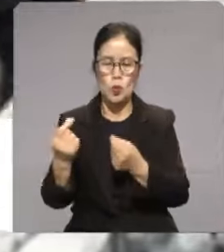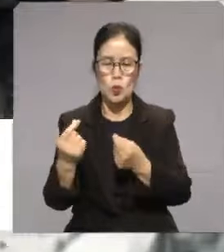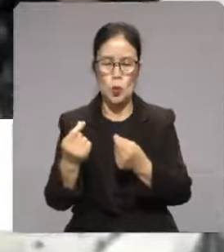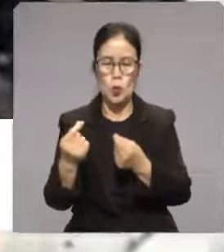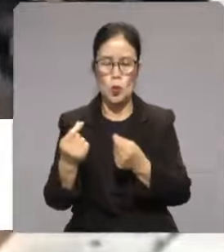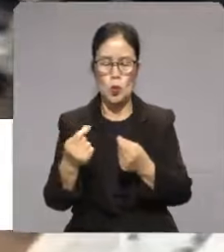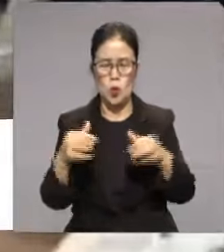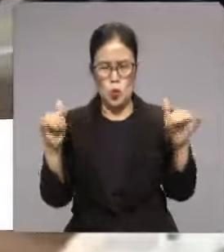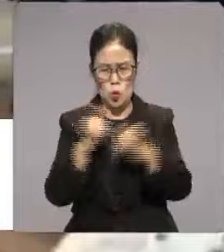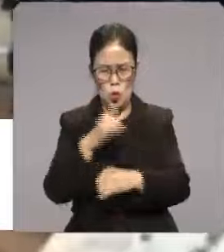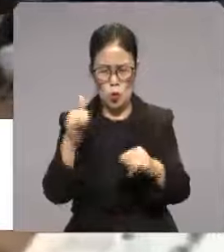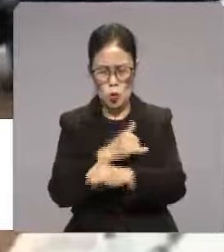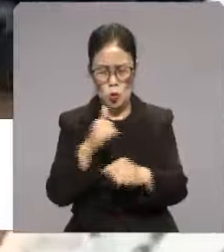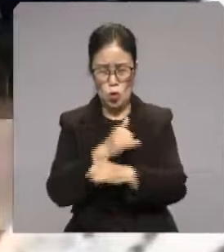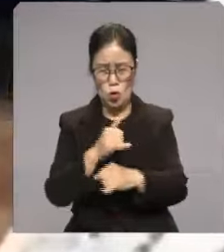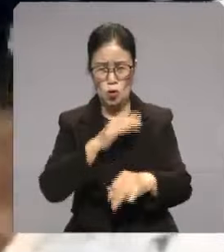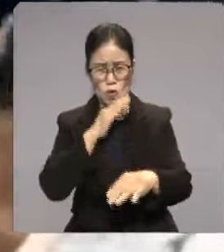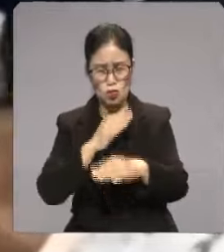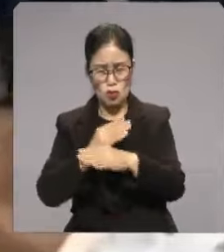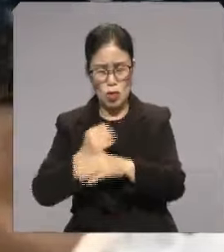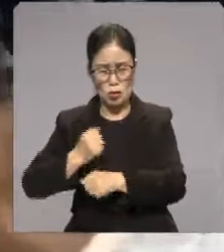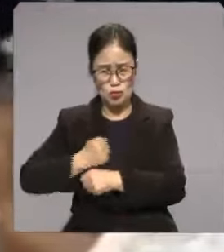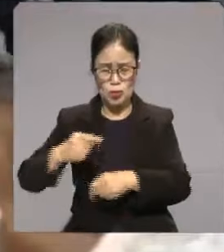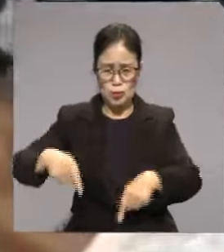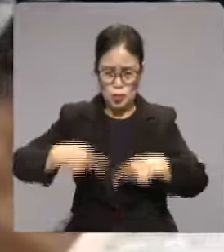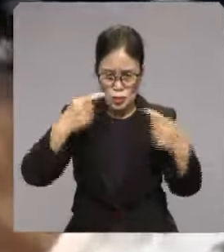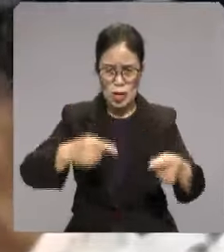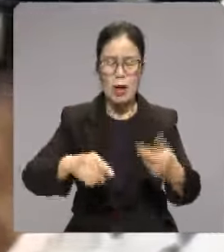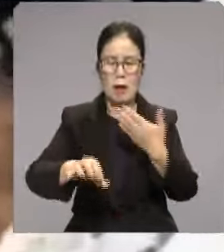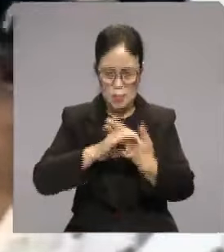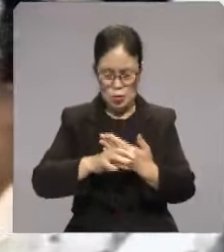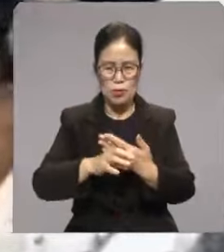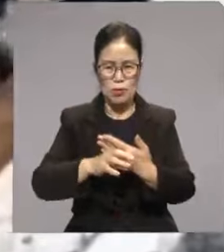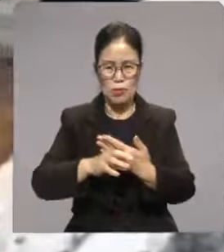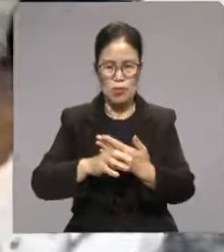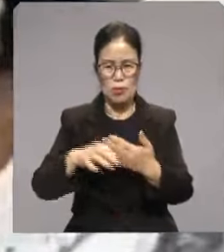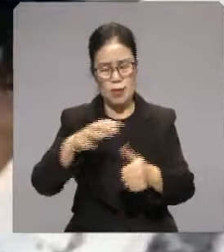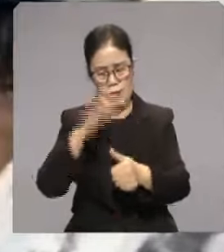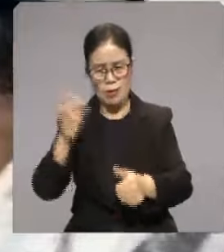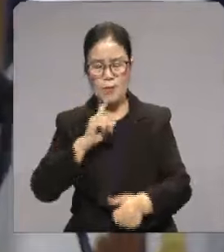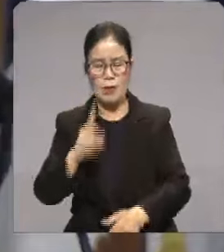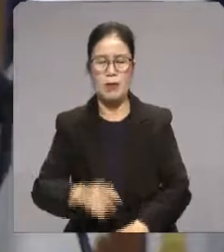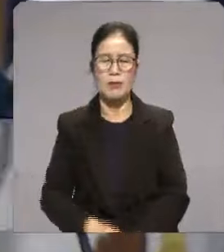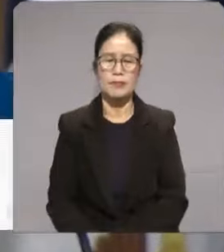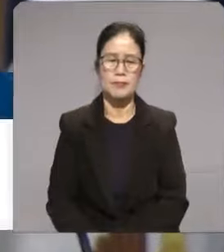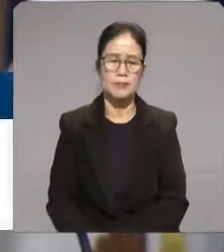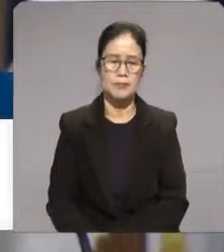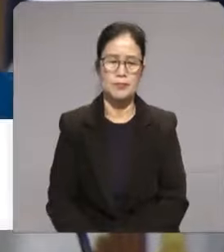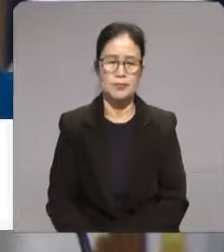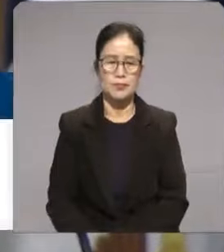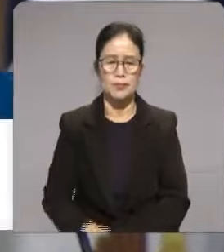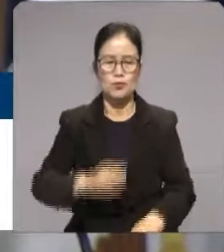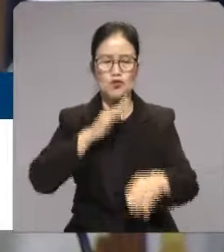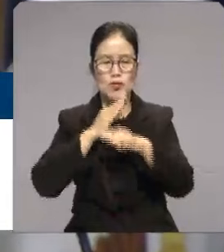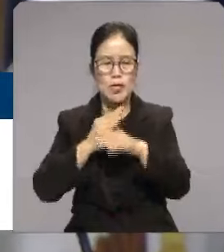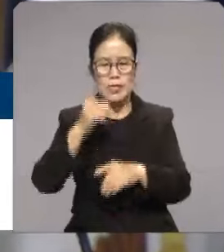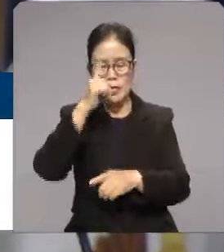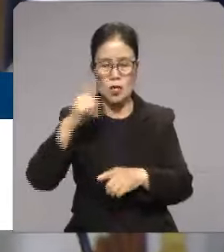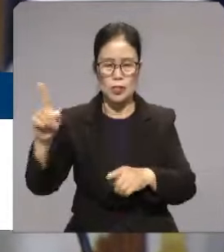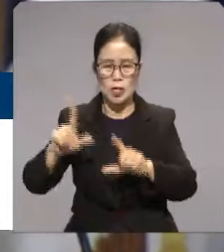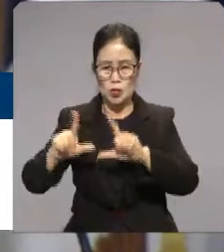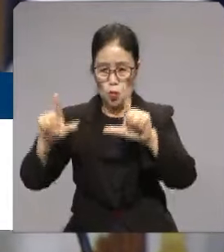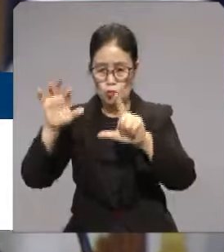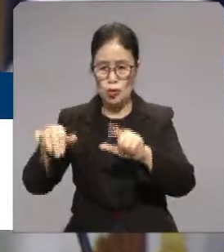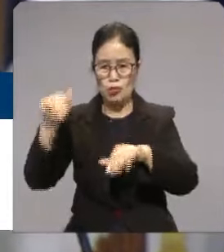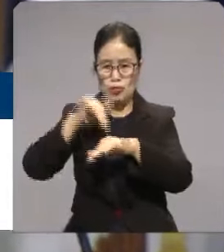수도 있는 북한군이 전선에 투입될 경우라는 단서를 달았습니다. We believe that Russia, we believe that North Korea